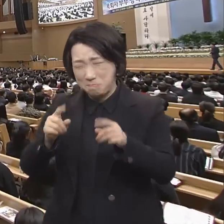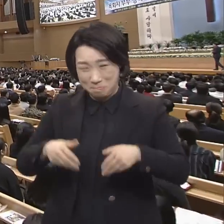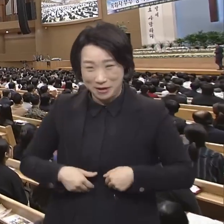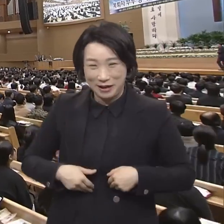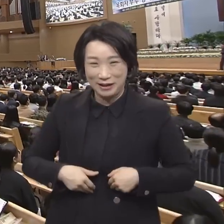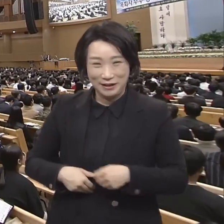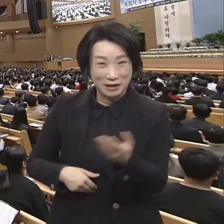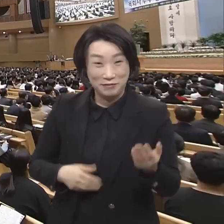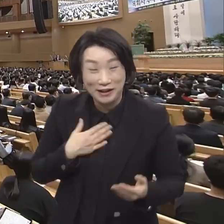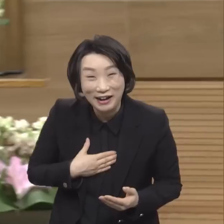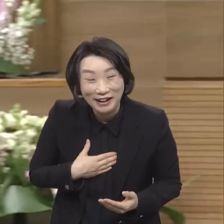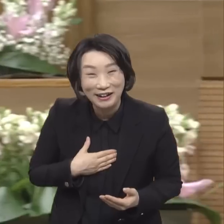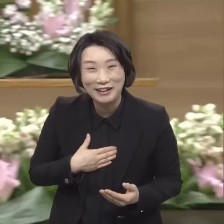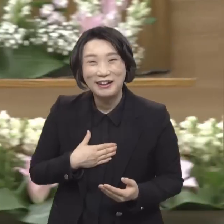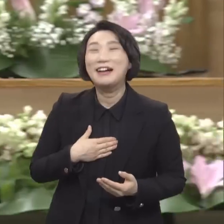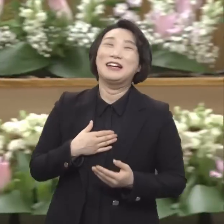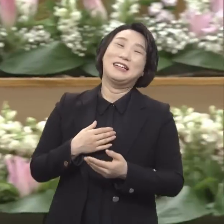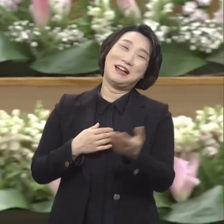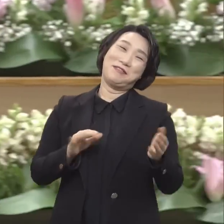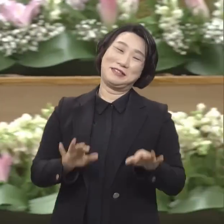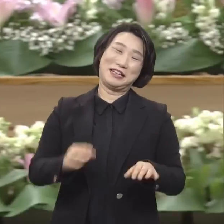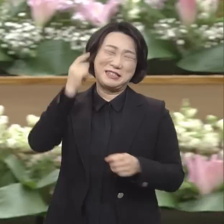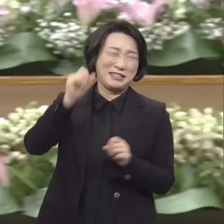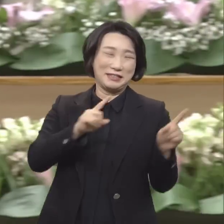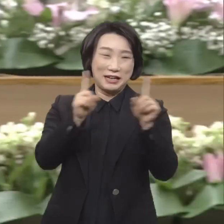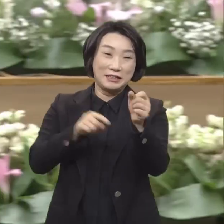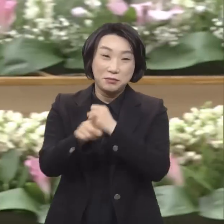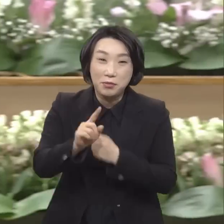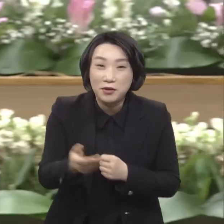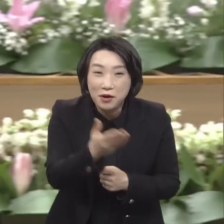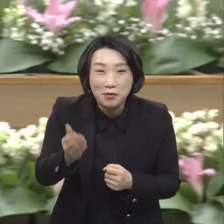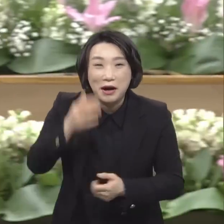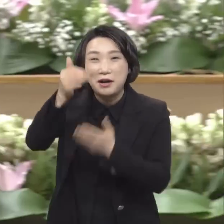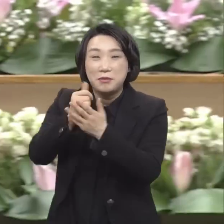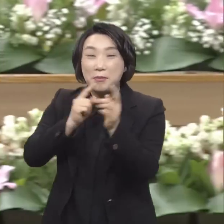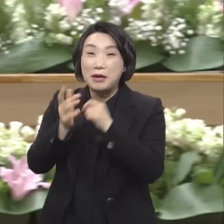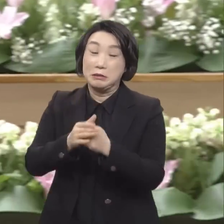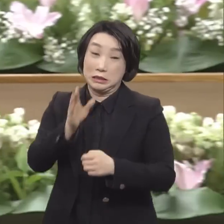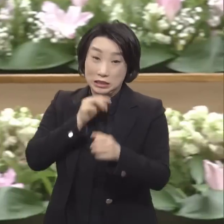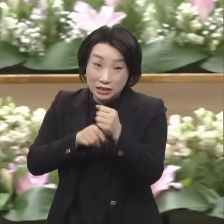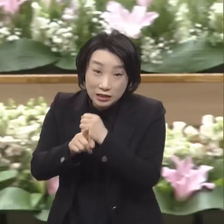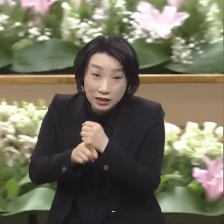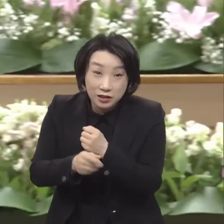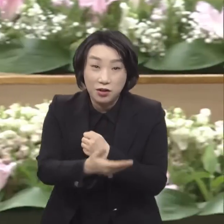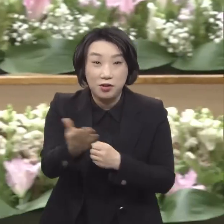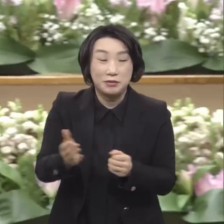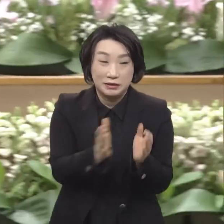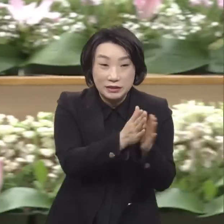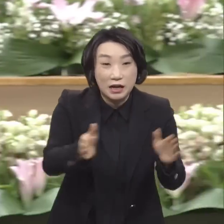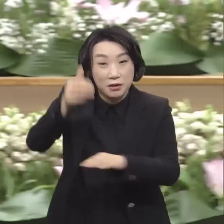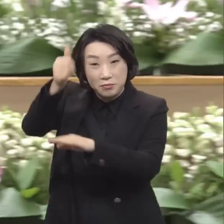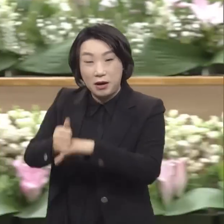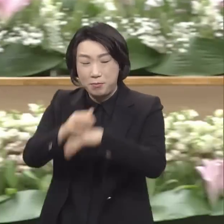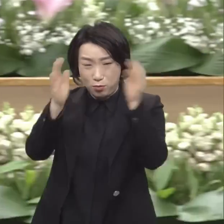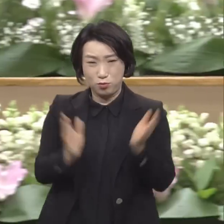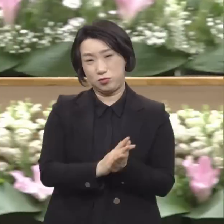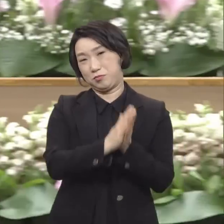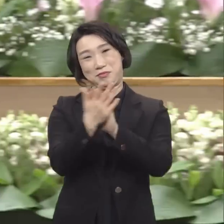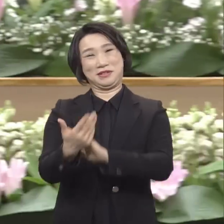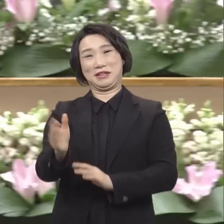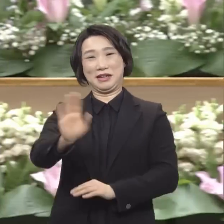정신 차리라는 말은 하나님 말씀은 진리이기에 시종일관 변함이